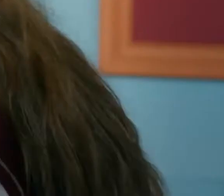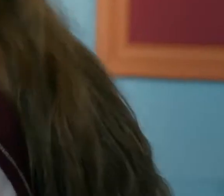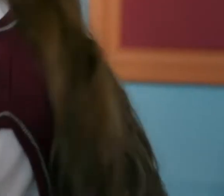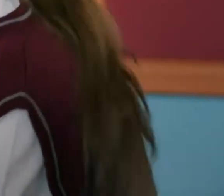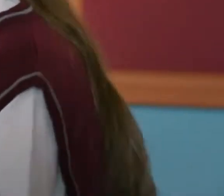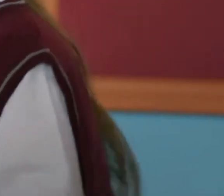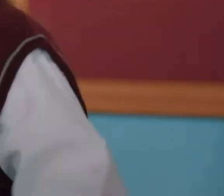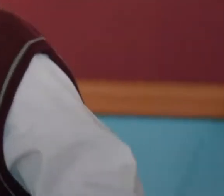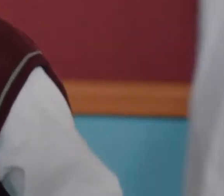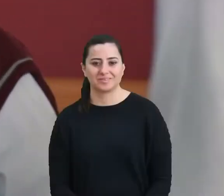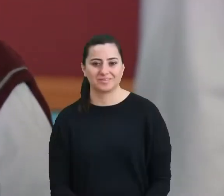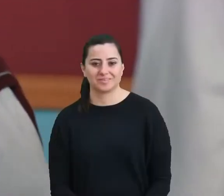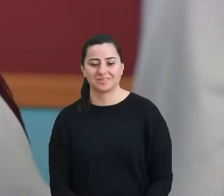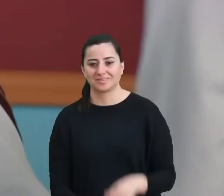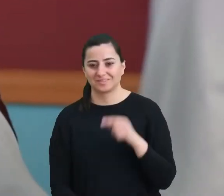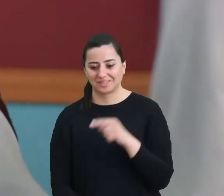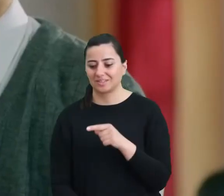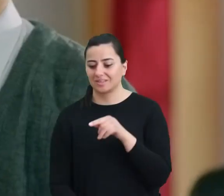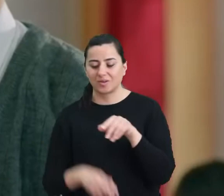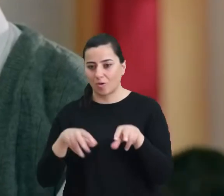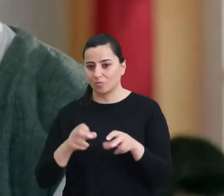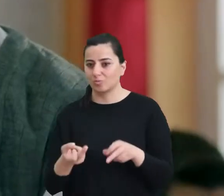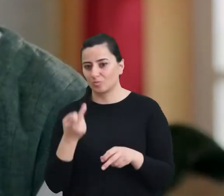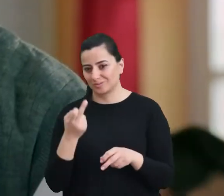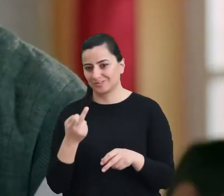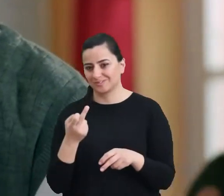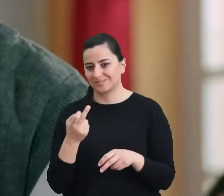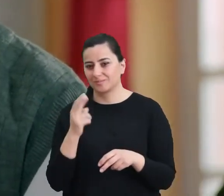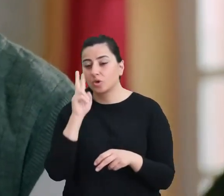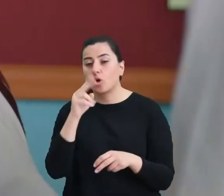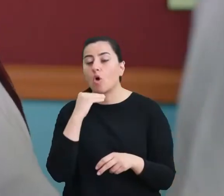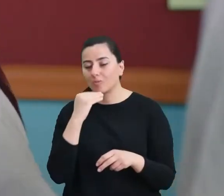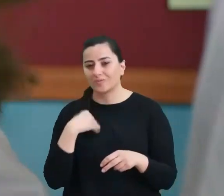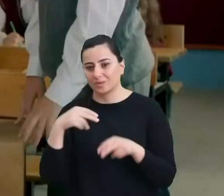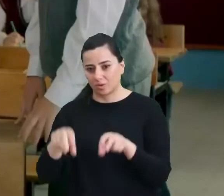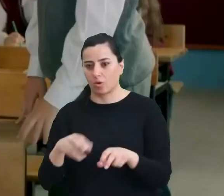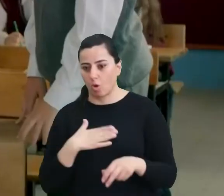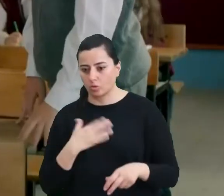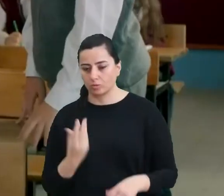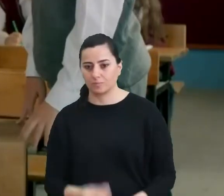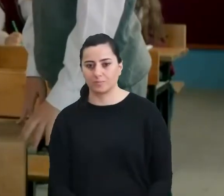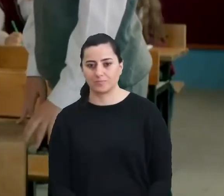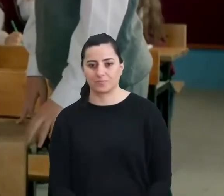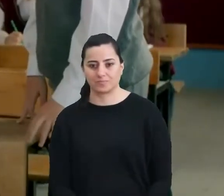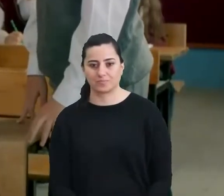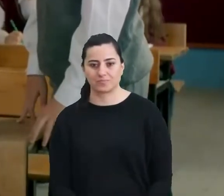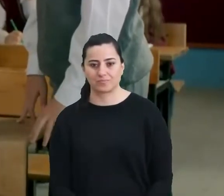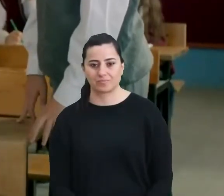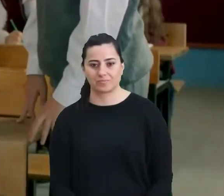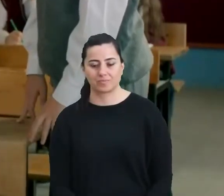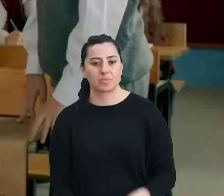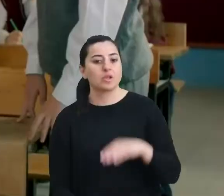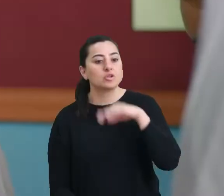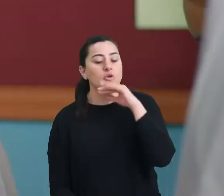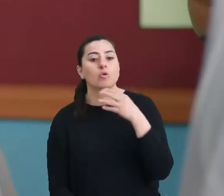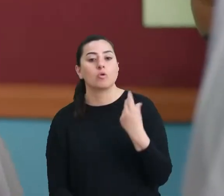Gonca. Senin yanın boş galiba. Tahtayı göremiyorum da ben öne geleceğim. Yerdeki çantasını alıp koydu.